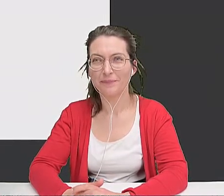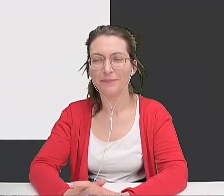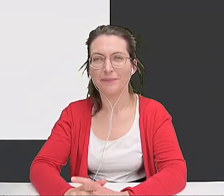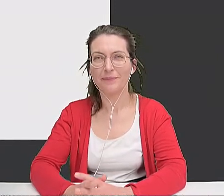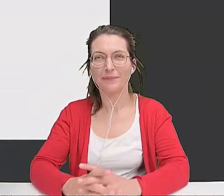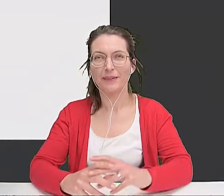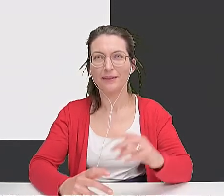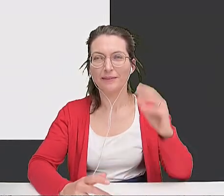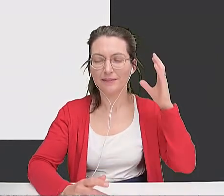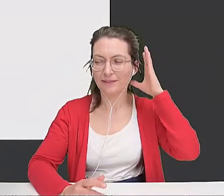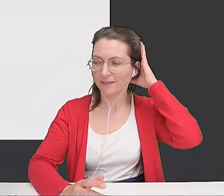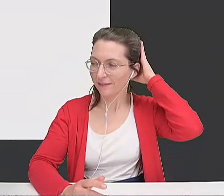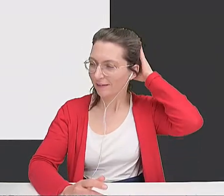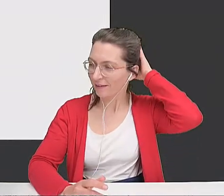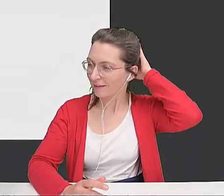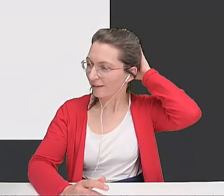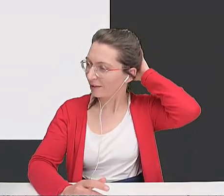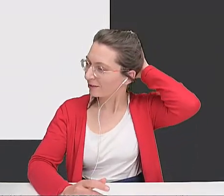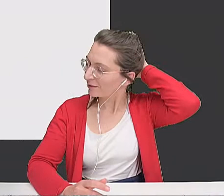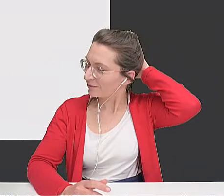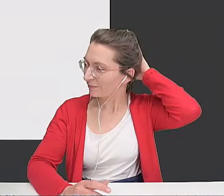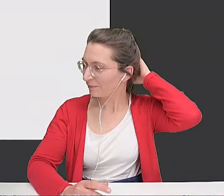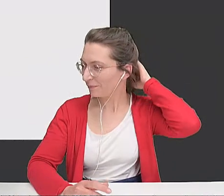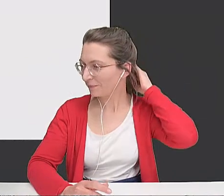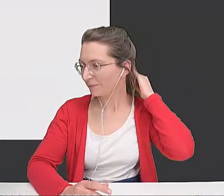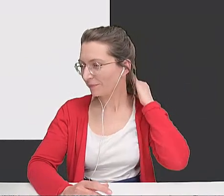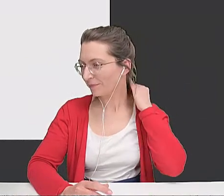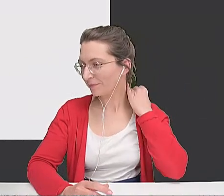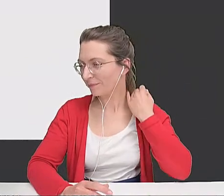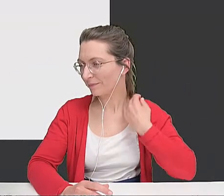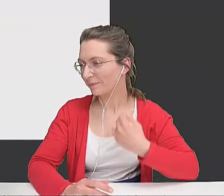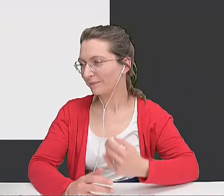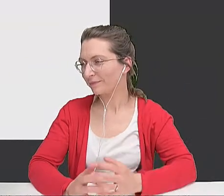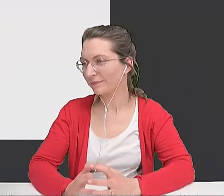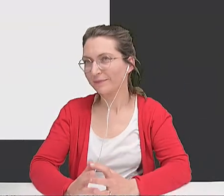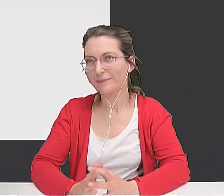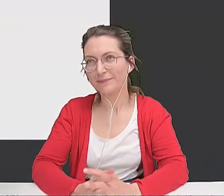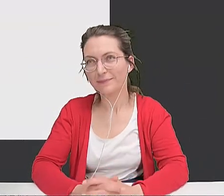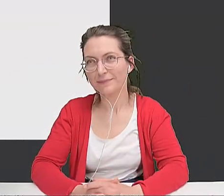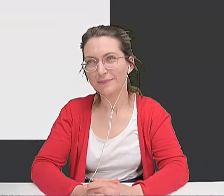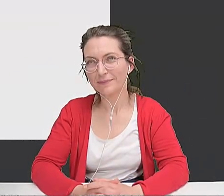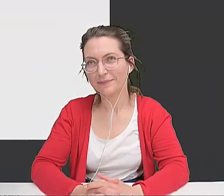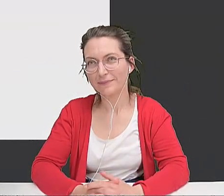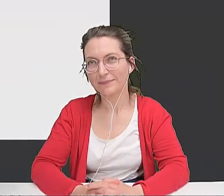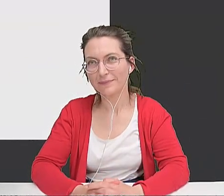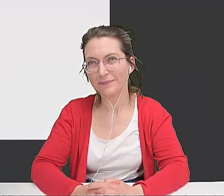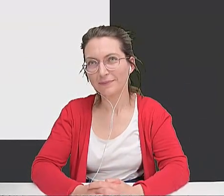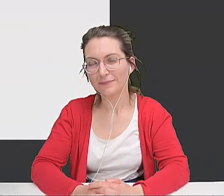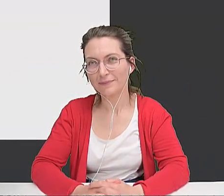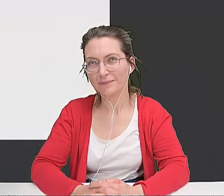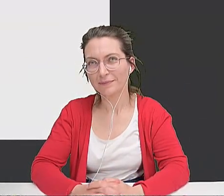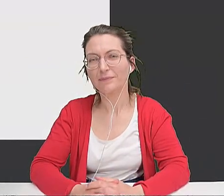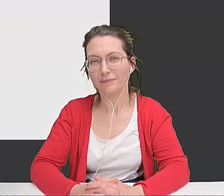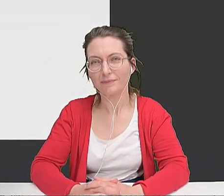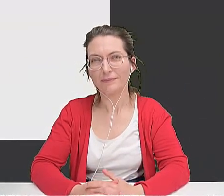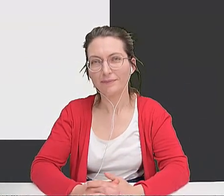gesagt, man weiß ja nie, man hat manchmal ganz, ganz schlaue, auch